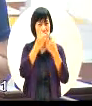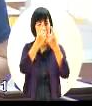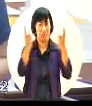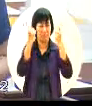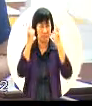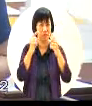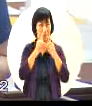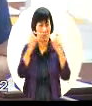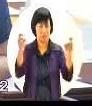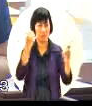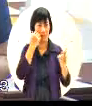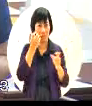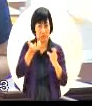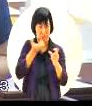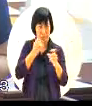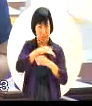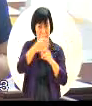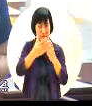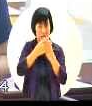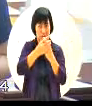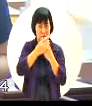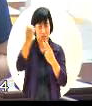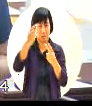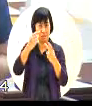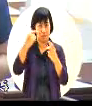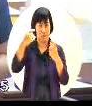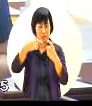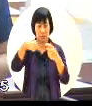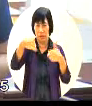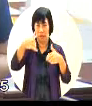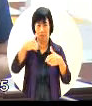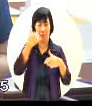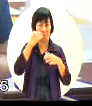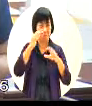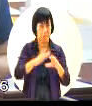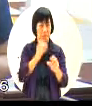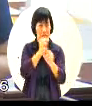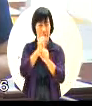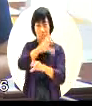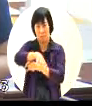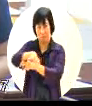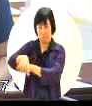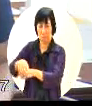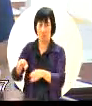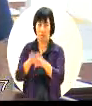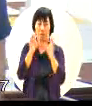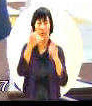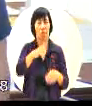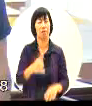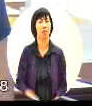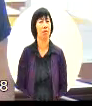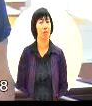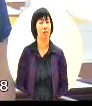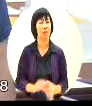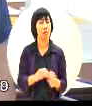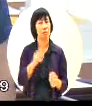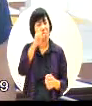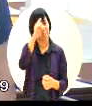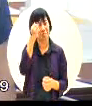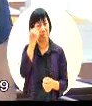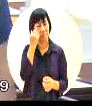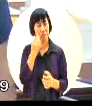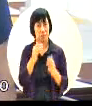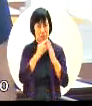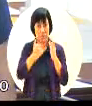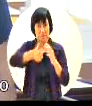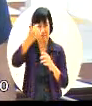合并，阿未合并以前，啊，做到即阵阿未开发出来。所以针对即件，我希望讲，是毋是市长爱出来做承